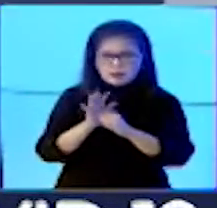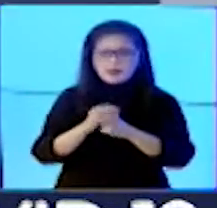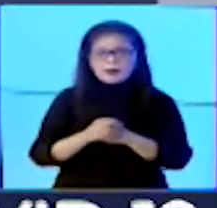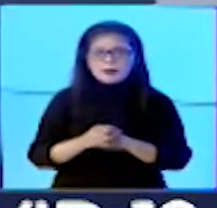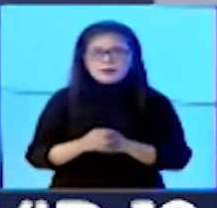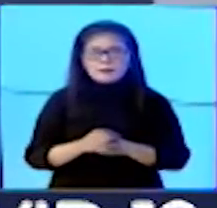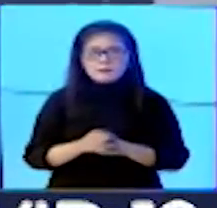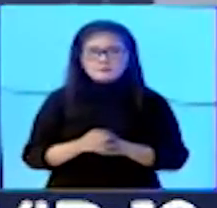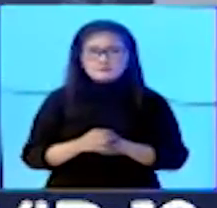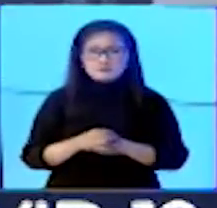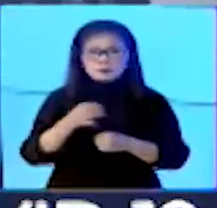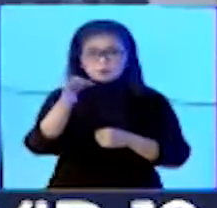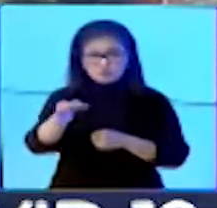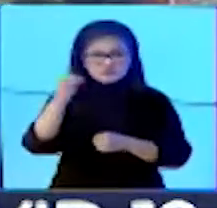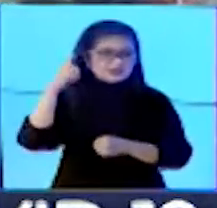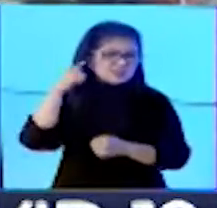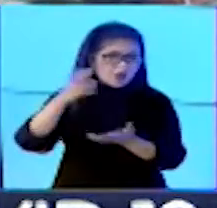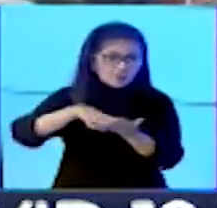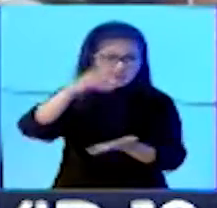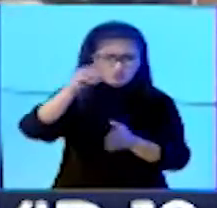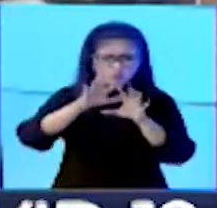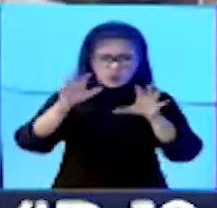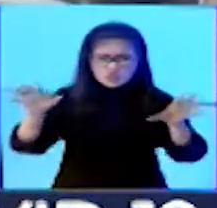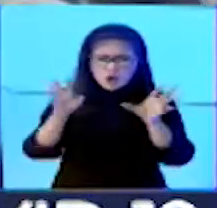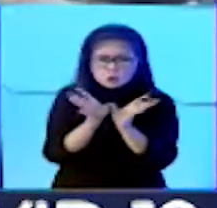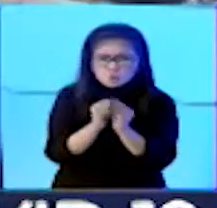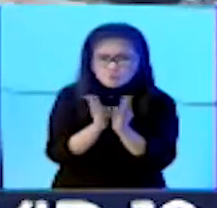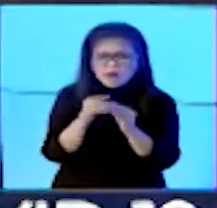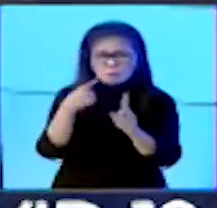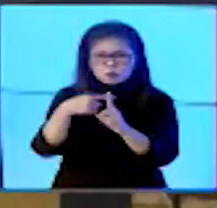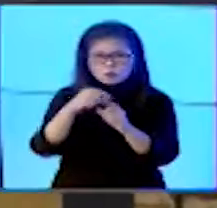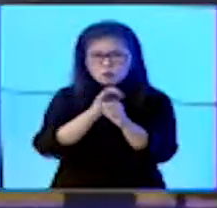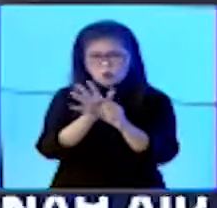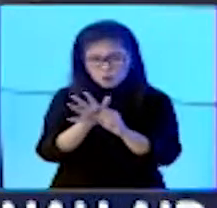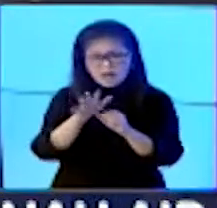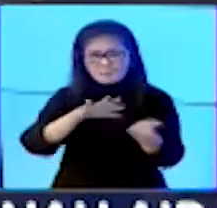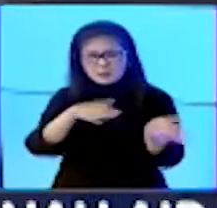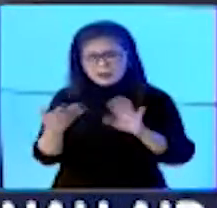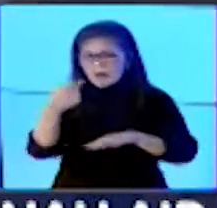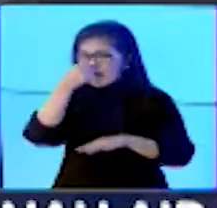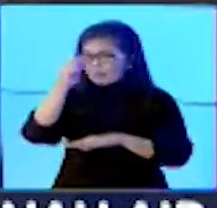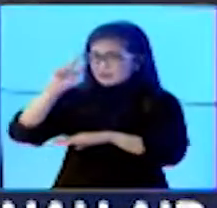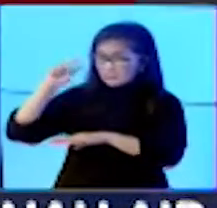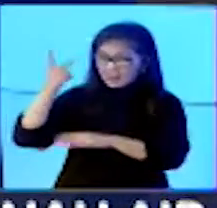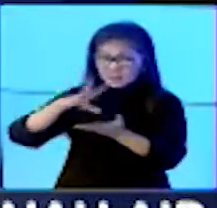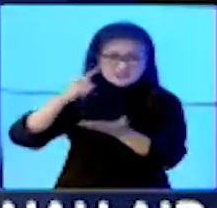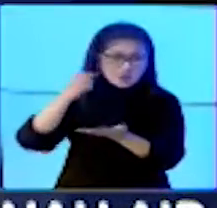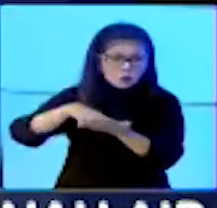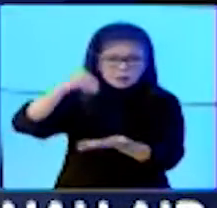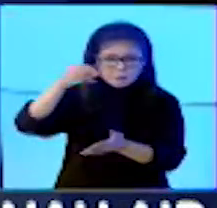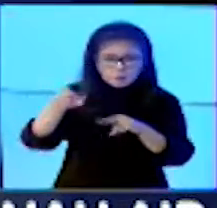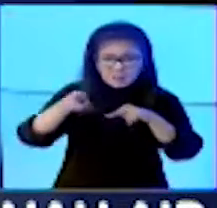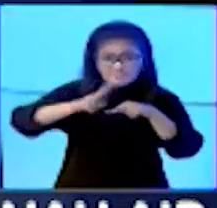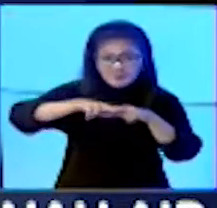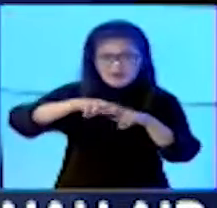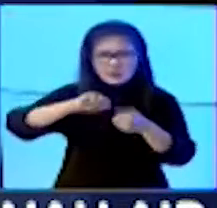Provinsi Jawa Timur menjadi provinsi terbanyak jumlah pasien COVID meninggal dunia. Kamis kemarin, di Jawa Timur terdapat penambahan kasus kematian